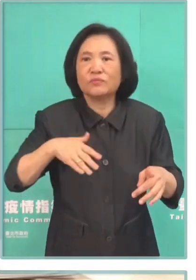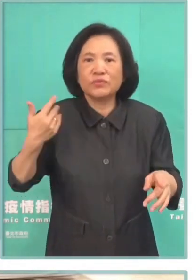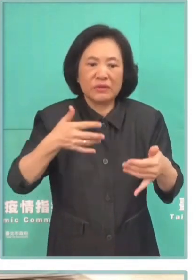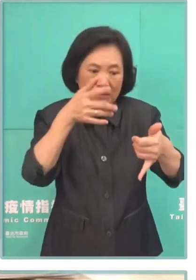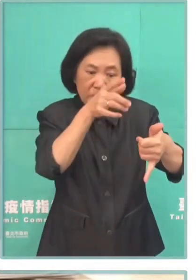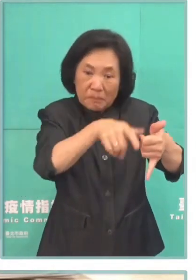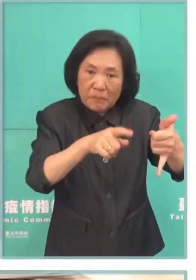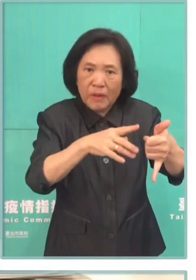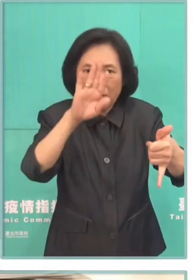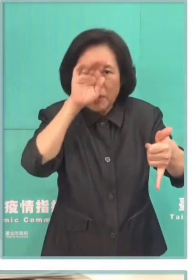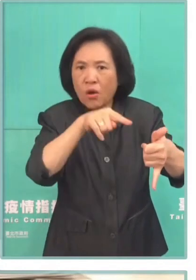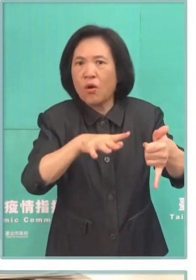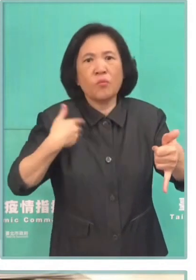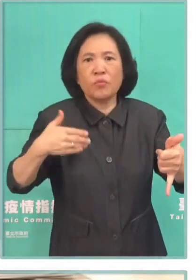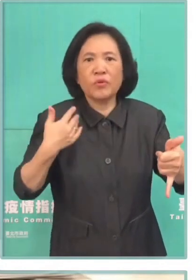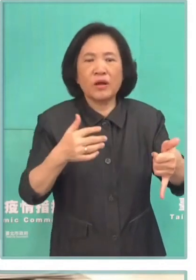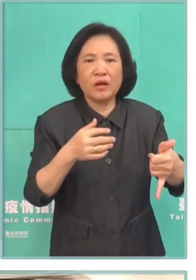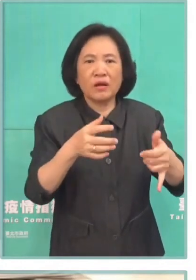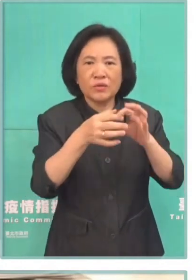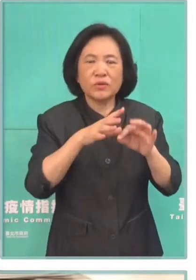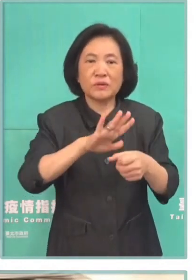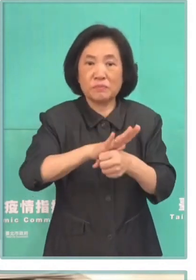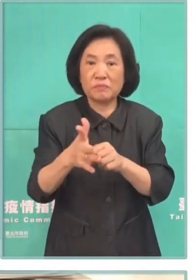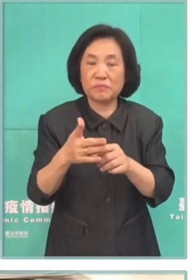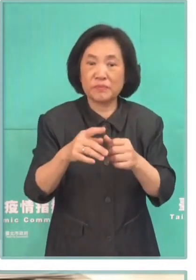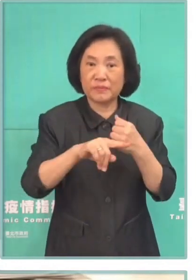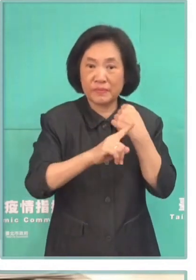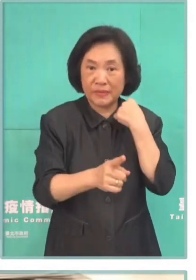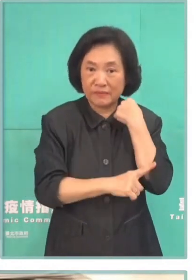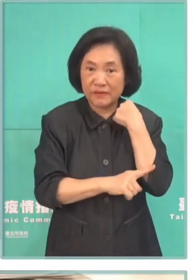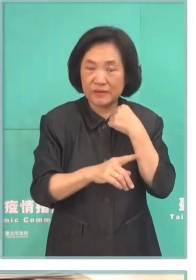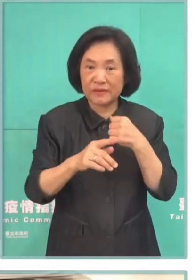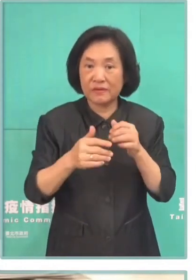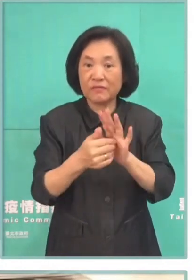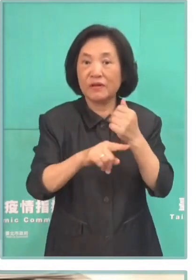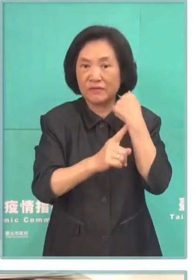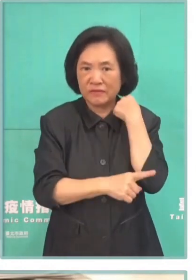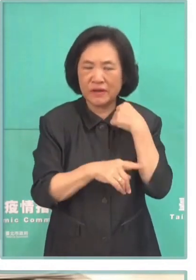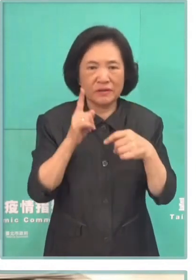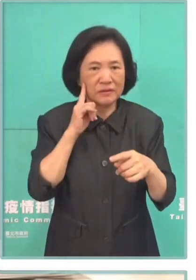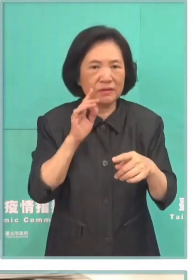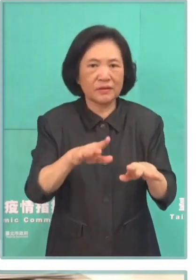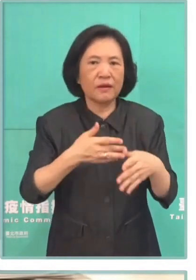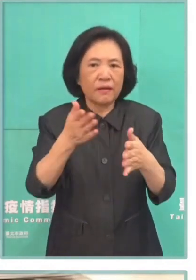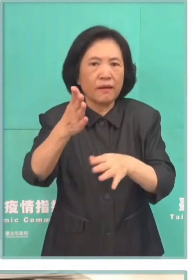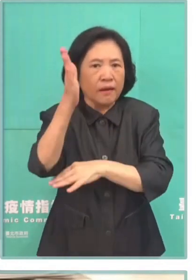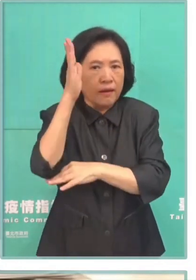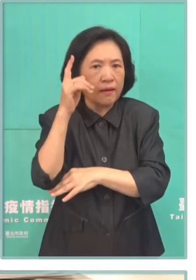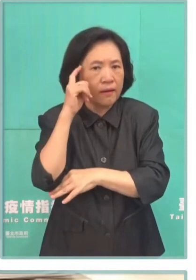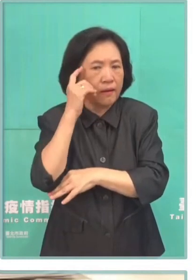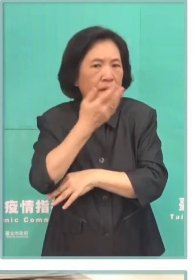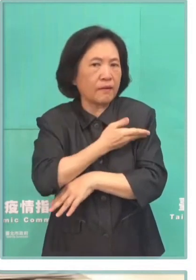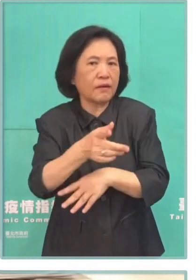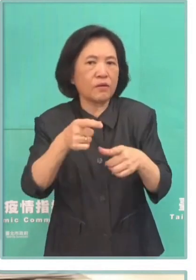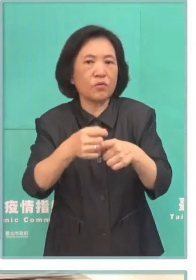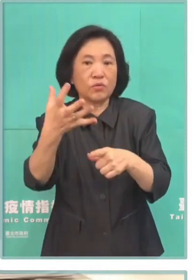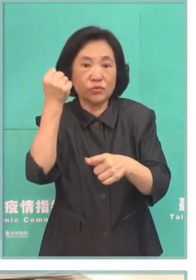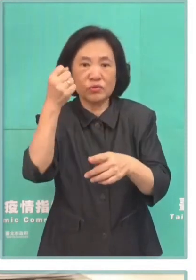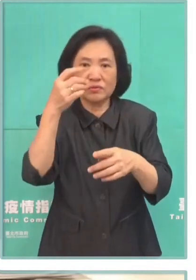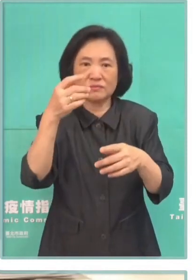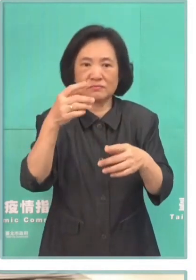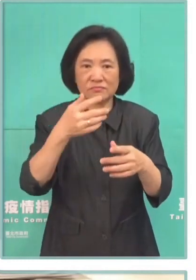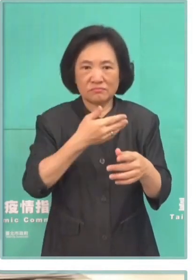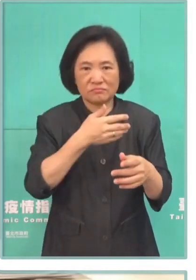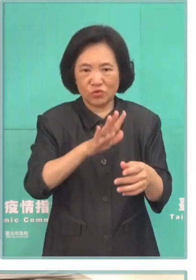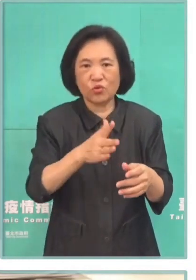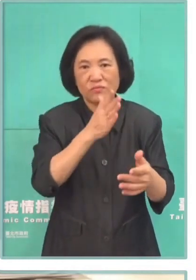己确诊。就这个部分，传染病防治法是一个非常重要的法律，因为它给政府有很多的公权力去防堵疫